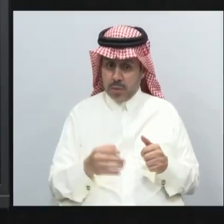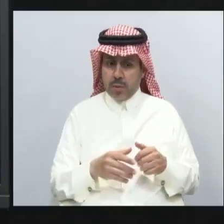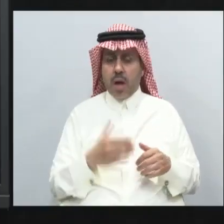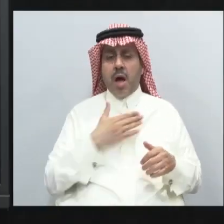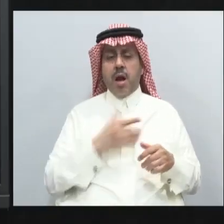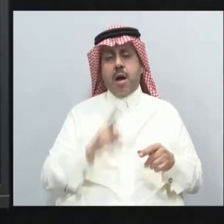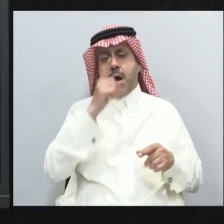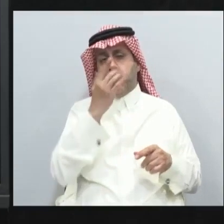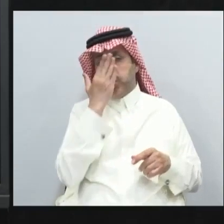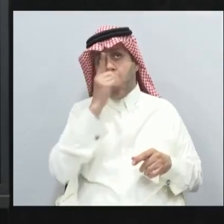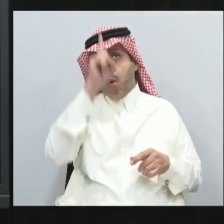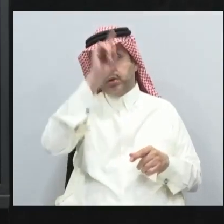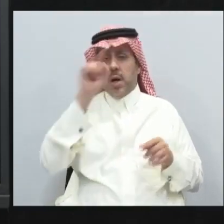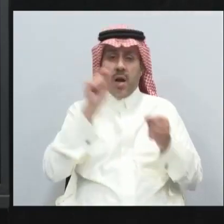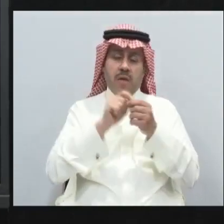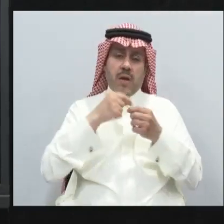الاثبات